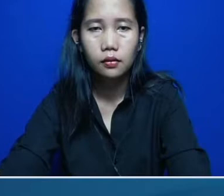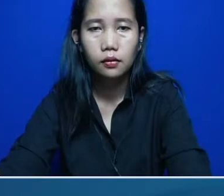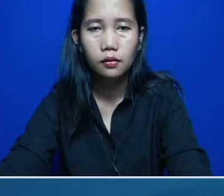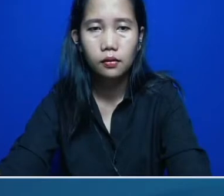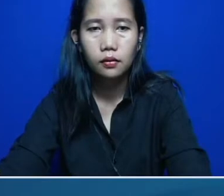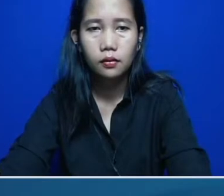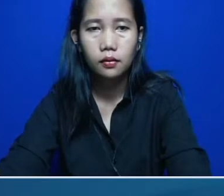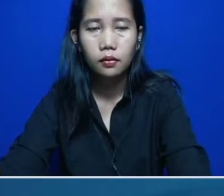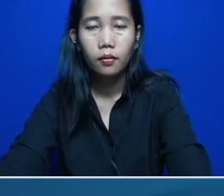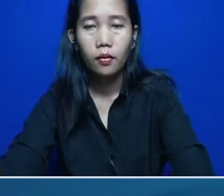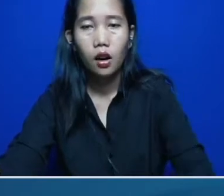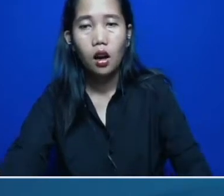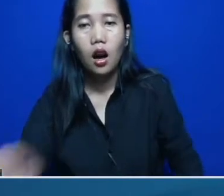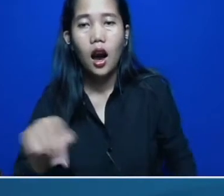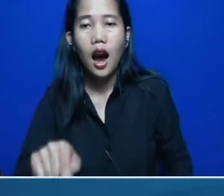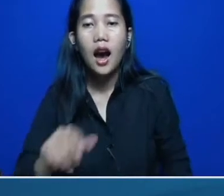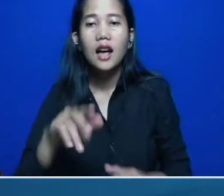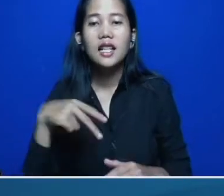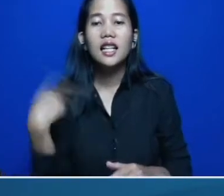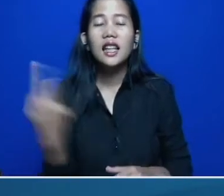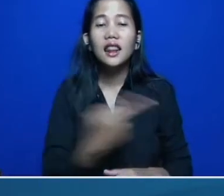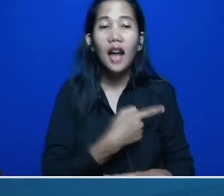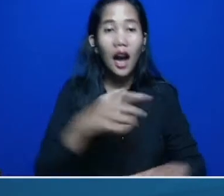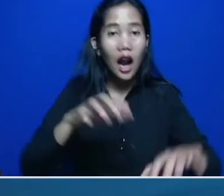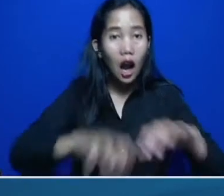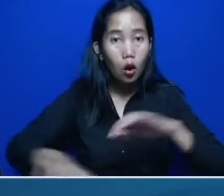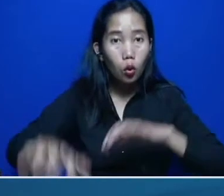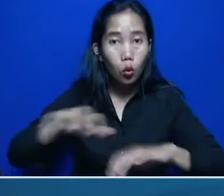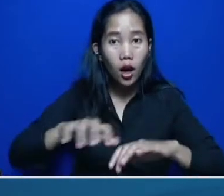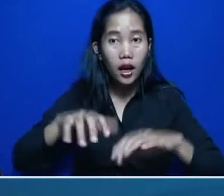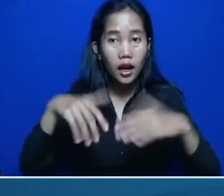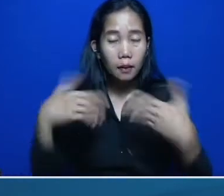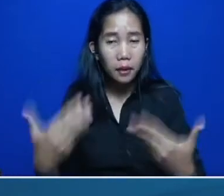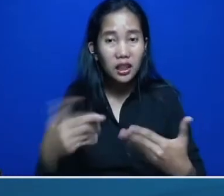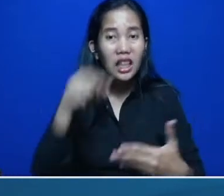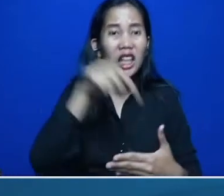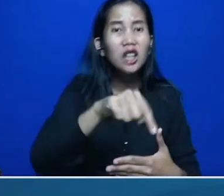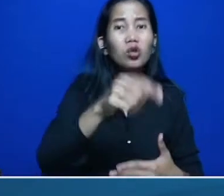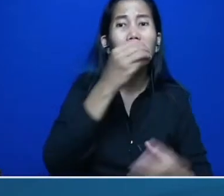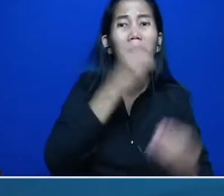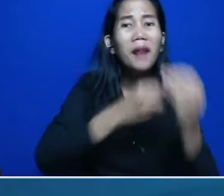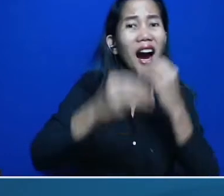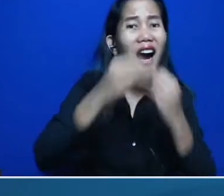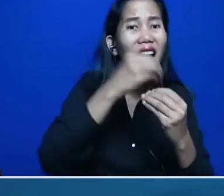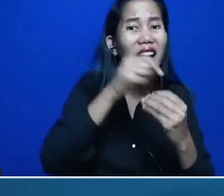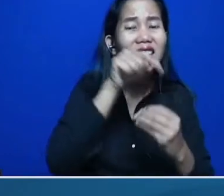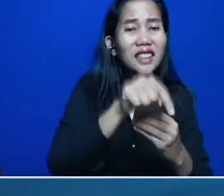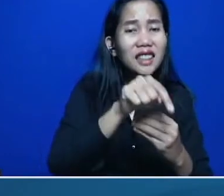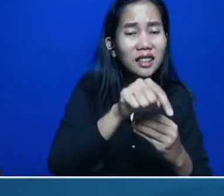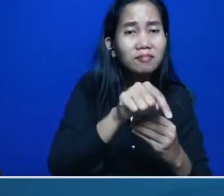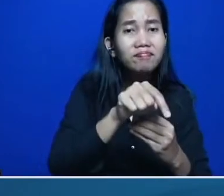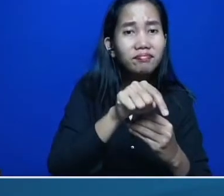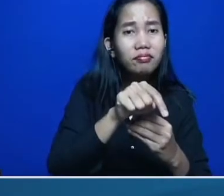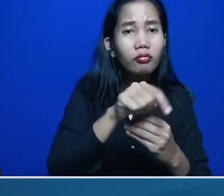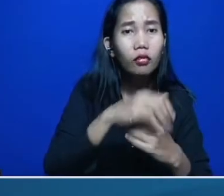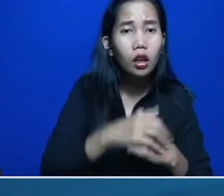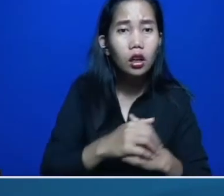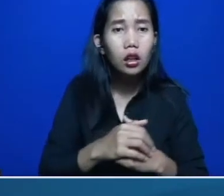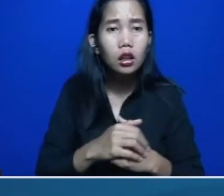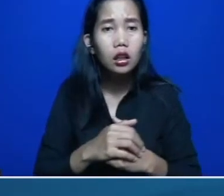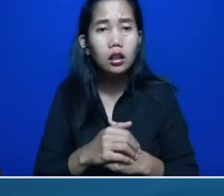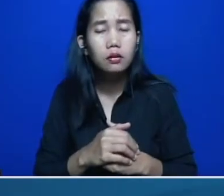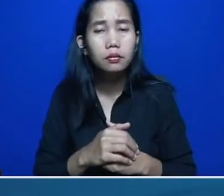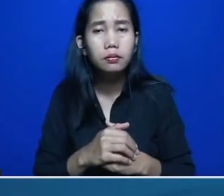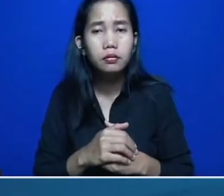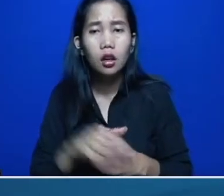makanan minuman atau kegiatan-kegiatan yang Hai lakukanlah semuanya itu untuk kemuliaan Allah